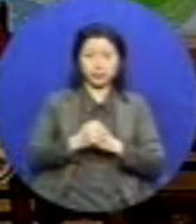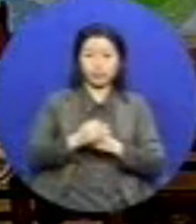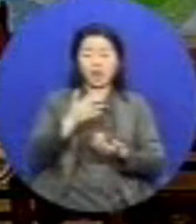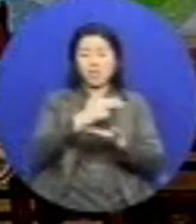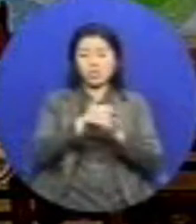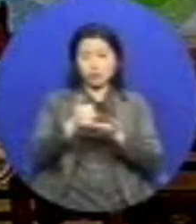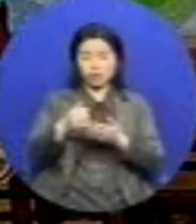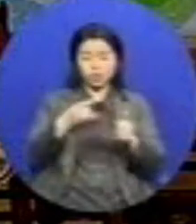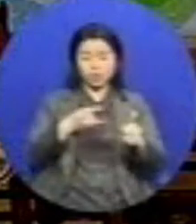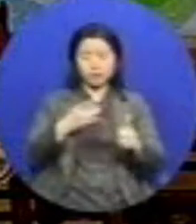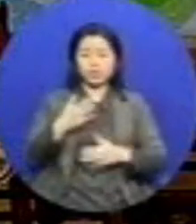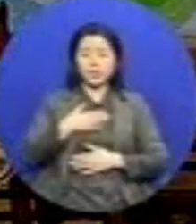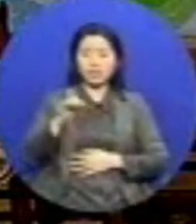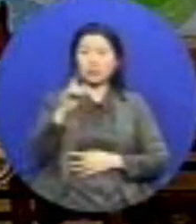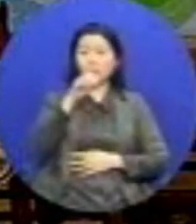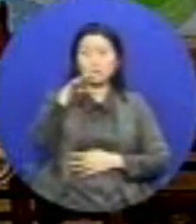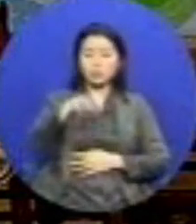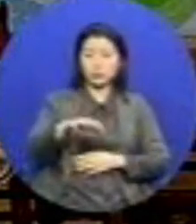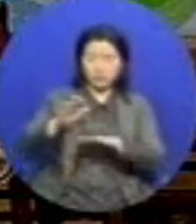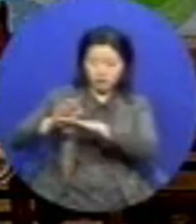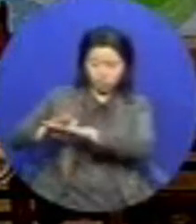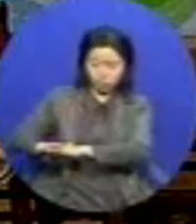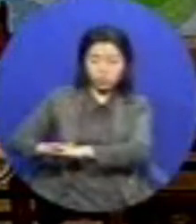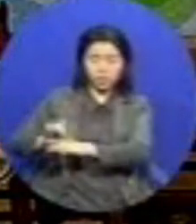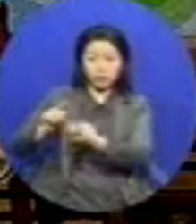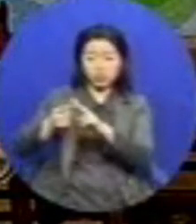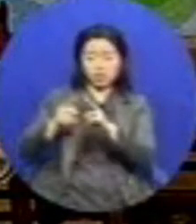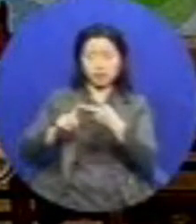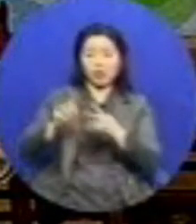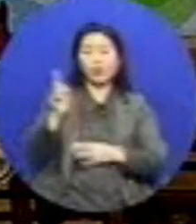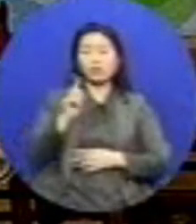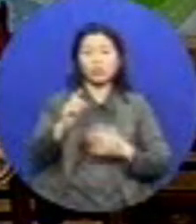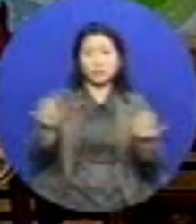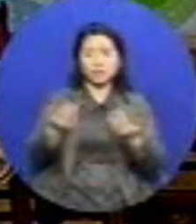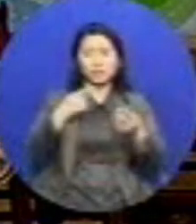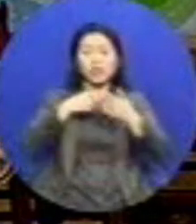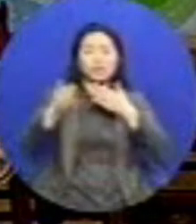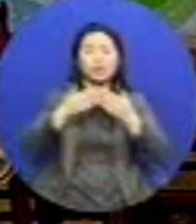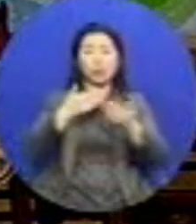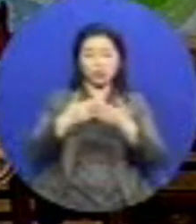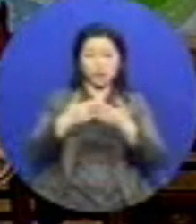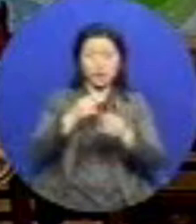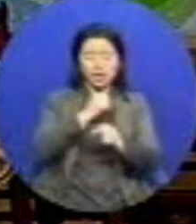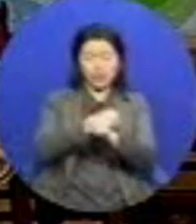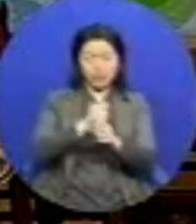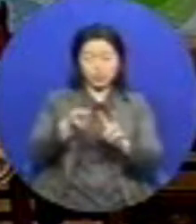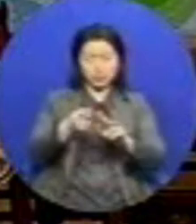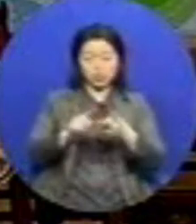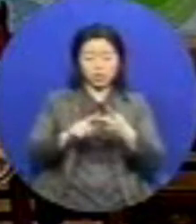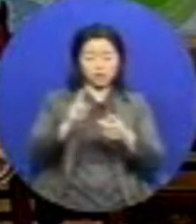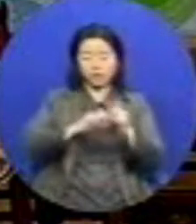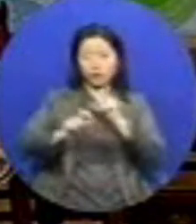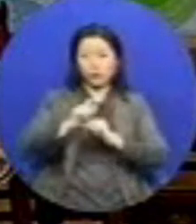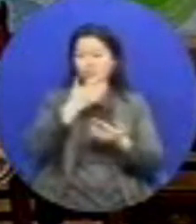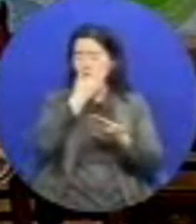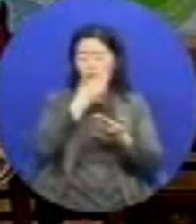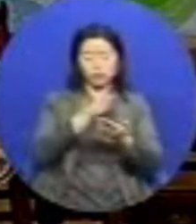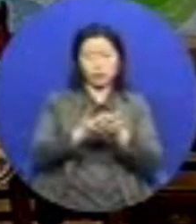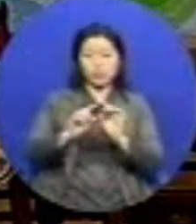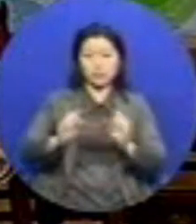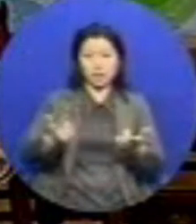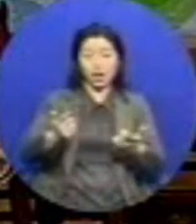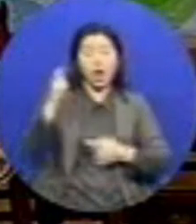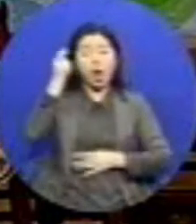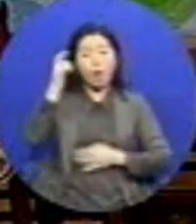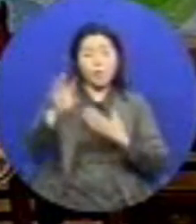주님께서 나를 얼르고 제 2 시든 어떤 일을 겪게 하시든지 더 이상 중요하지 않다 왜냐하면 그